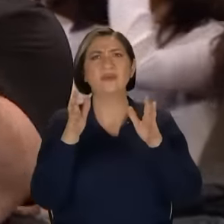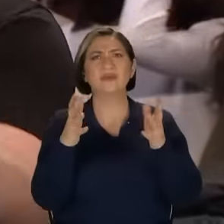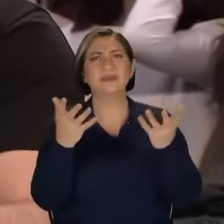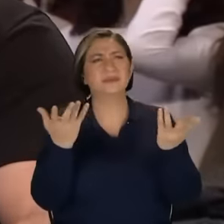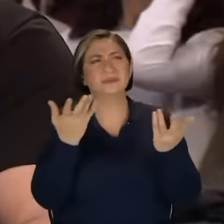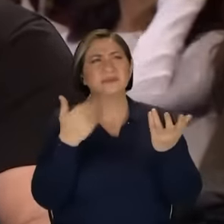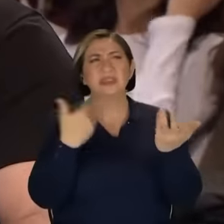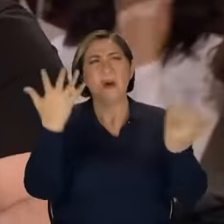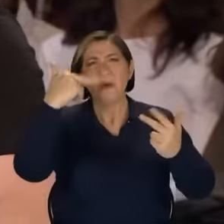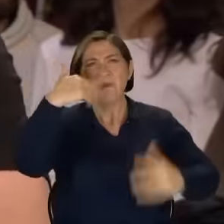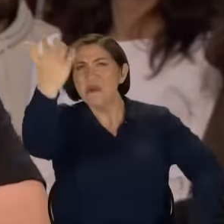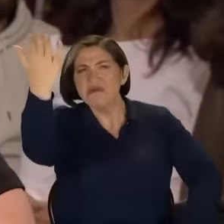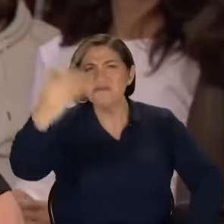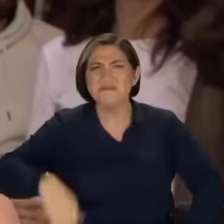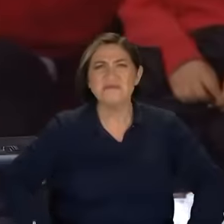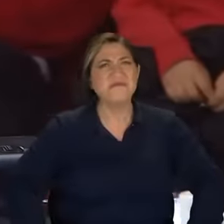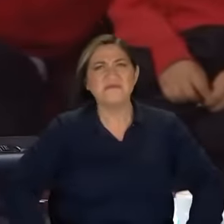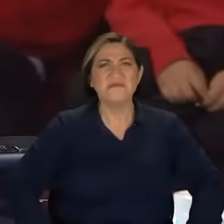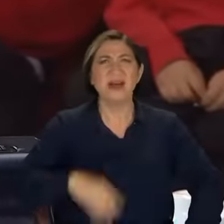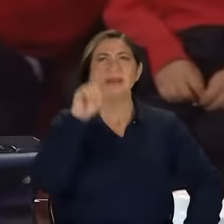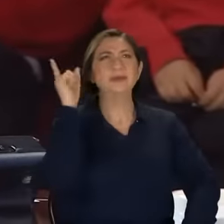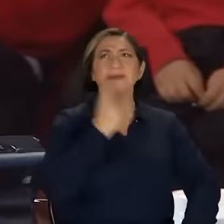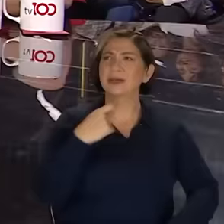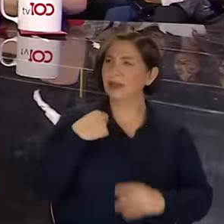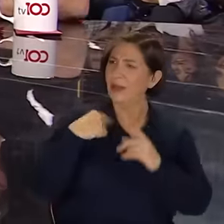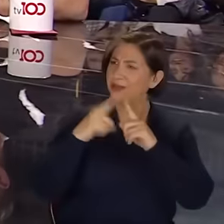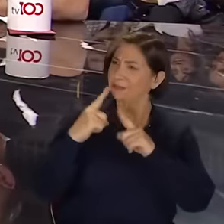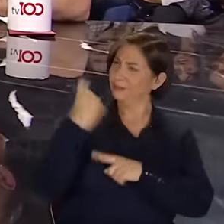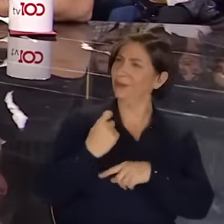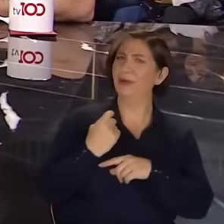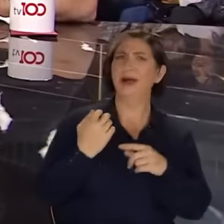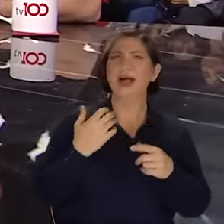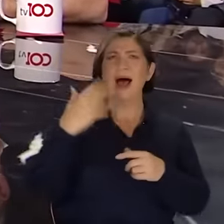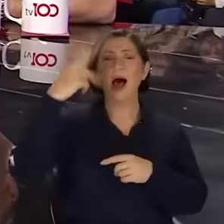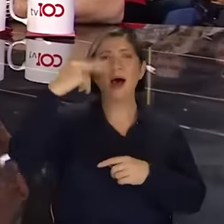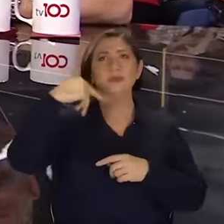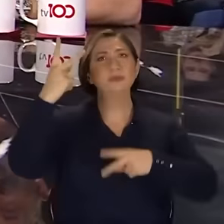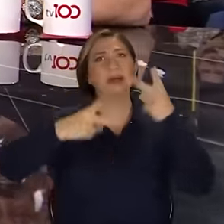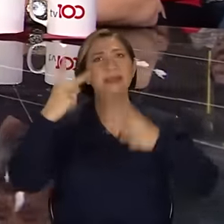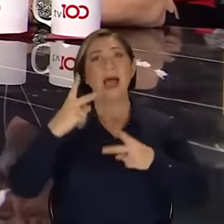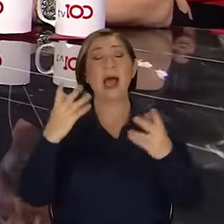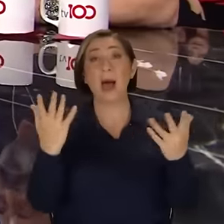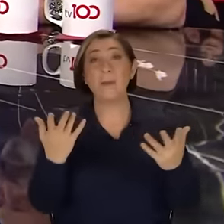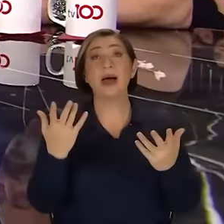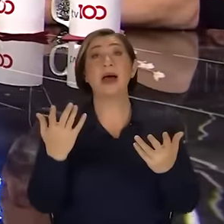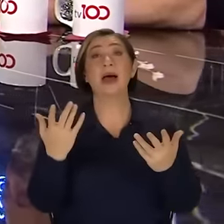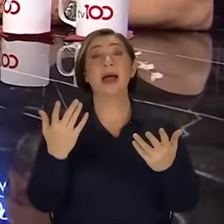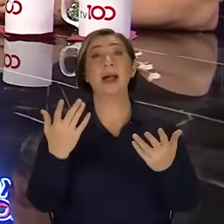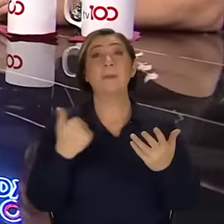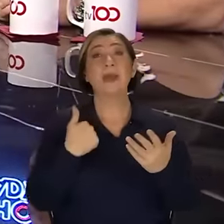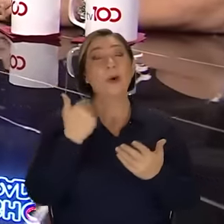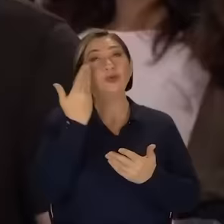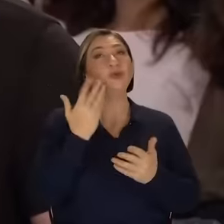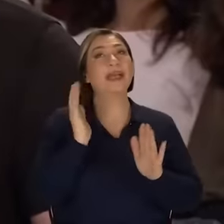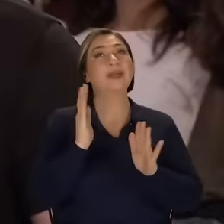niye ağlattın bizi falan diye kızdılar. Yani ağlamışlar bazıları. Halbuki yani benim